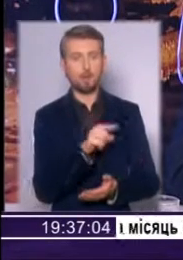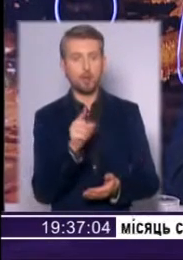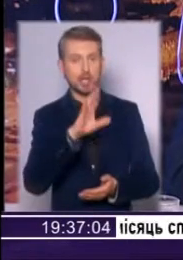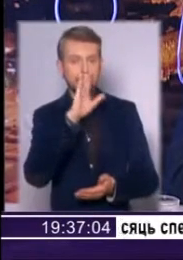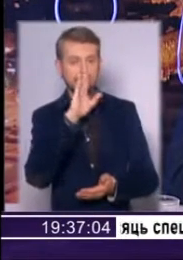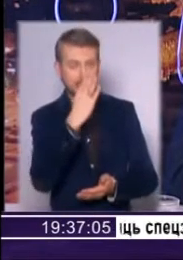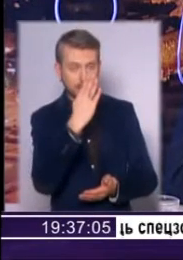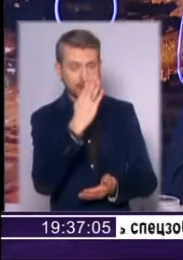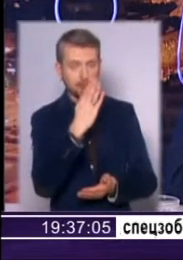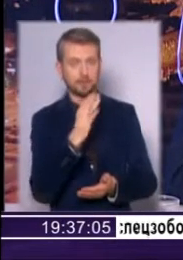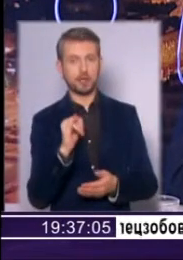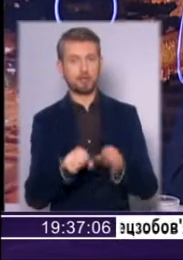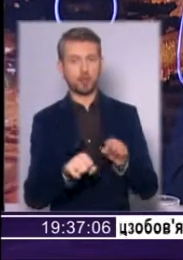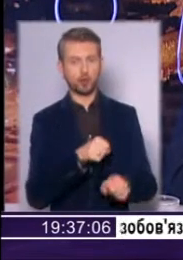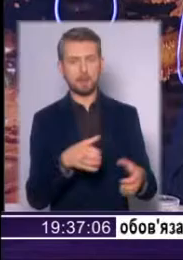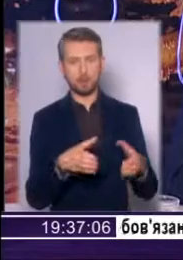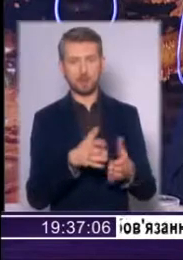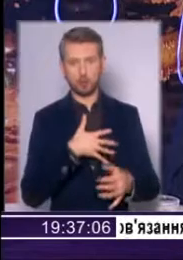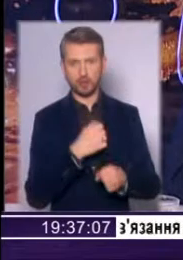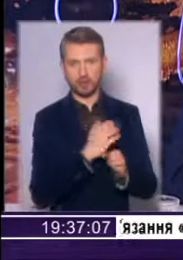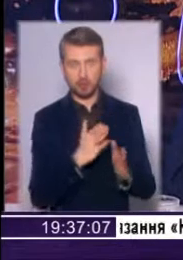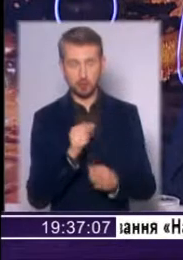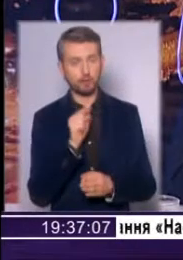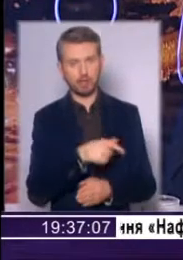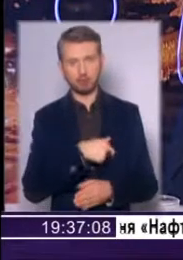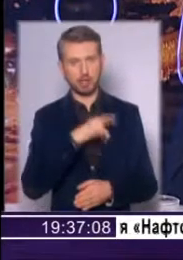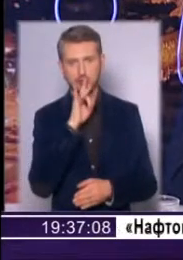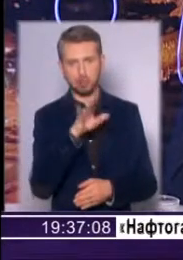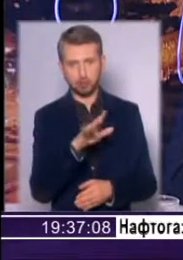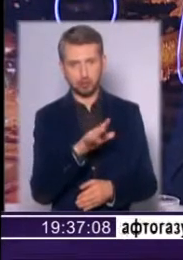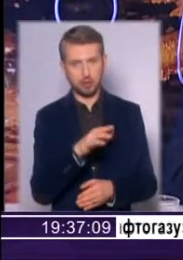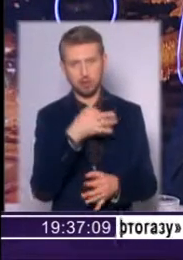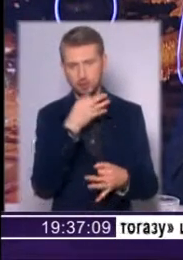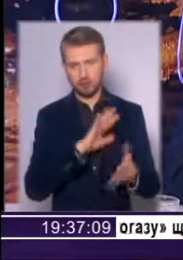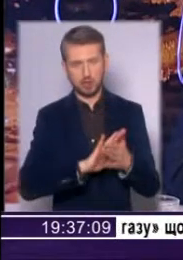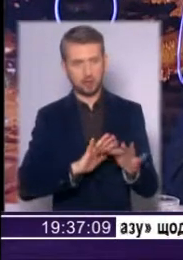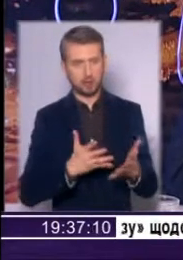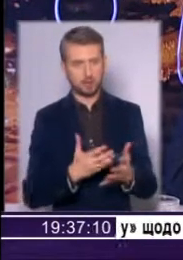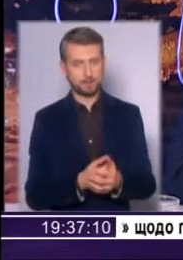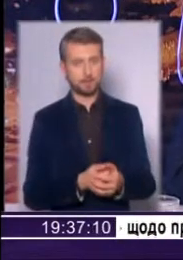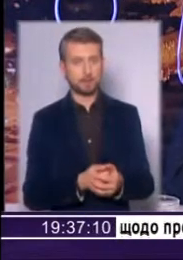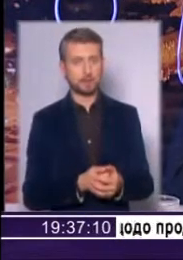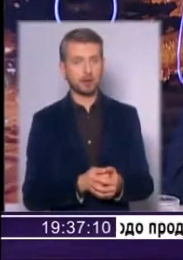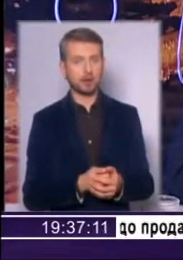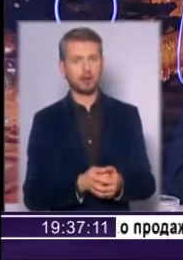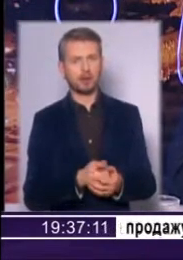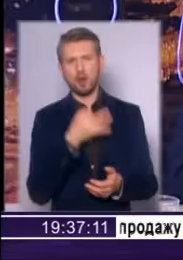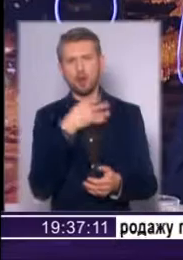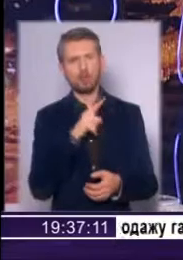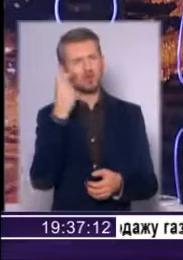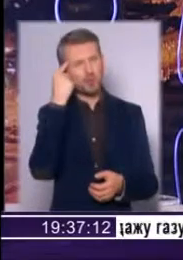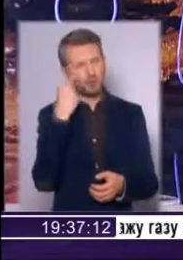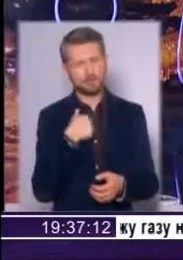і, верніше, порушили партійну дисципліну, значить вони депутатами не будуть при будь-яких обставинах. Тобто, і що би собі не думала, там... Тобто,